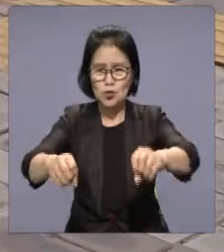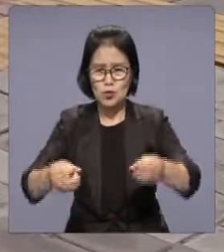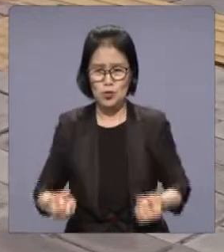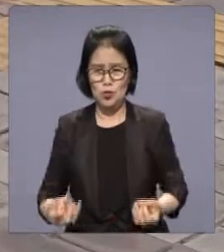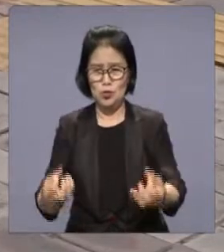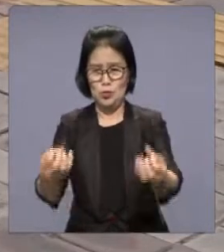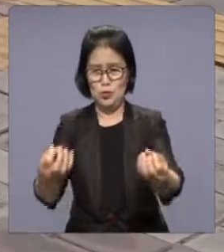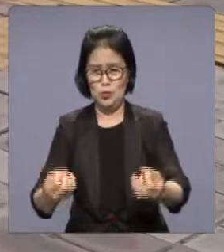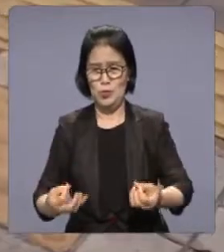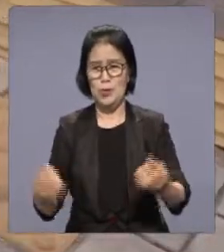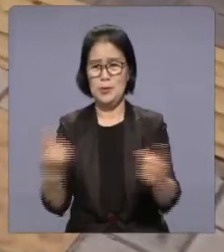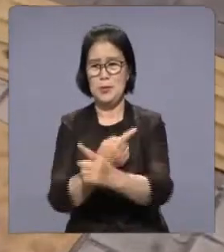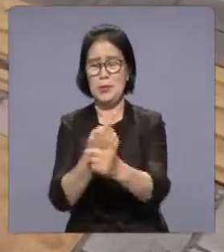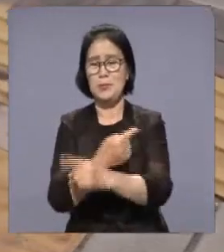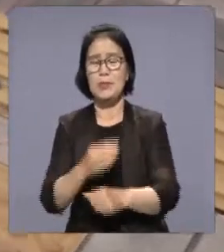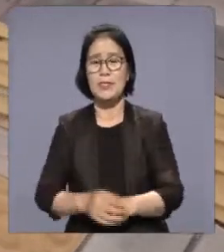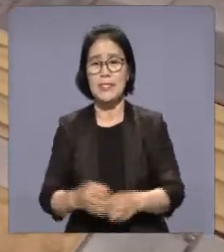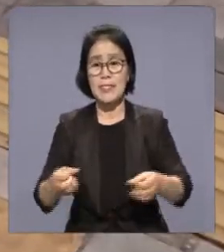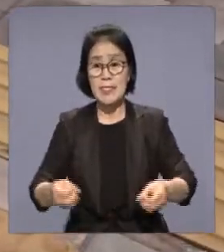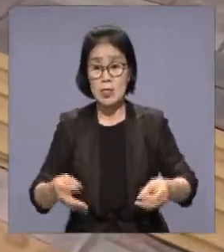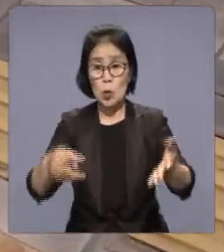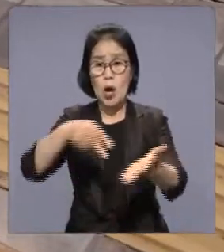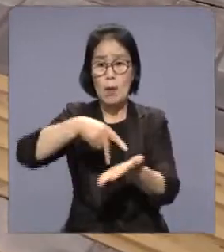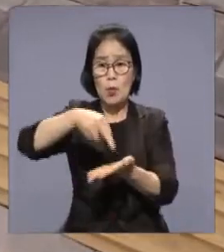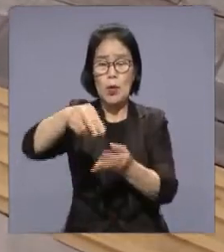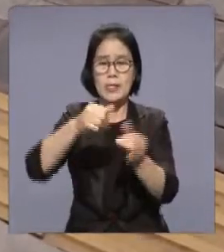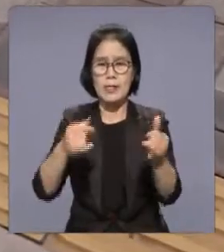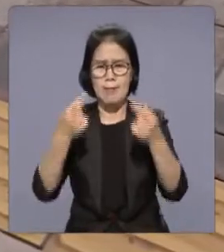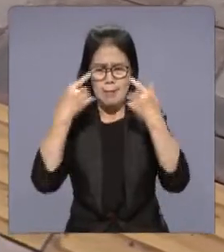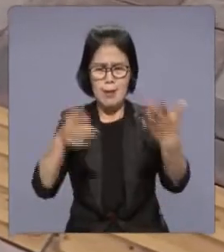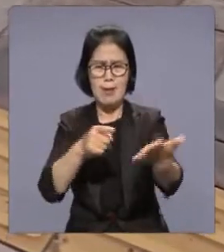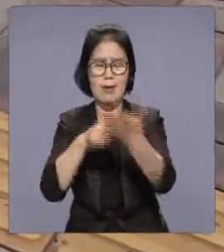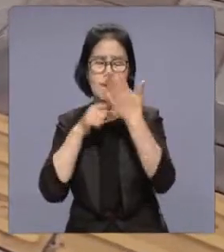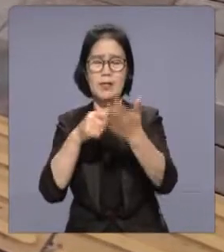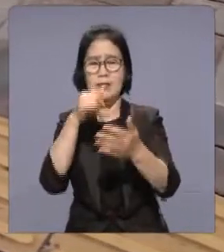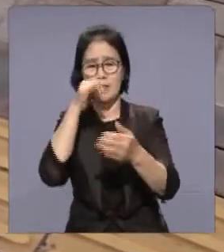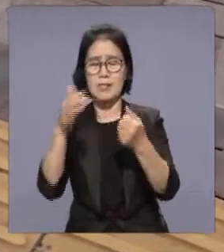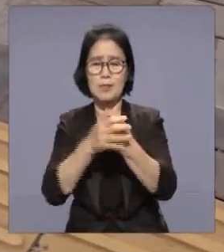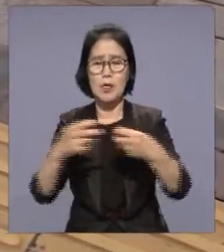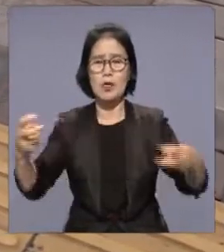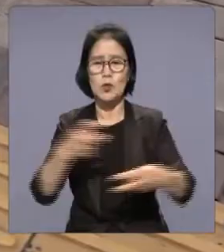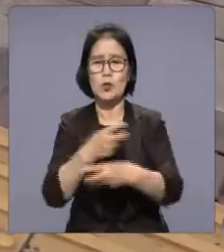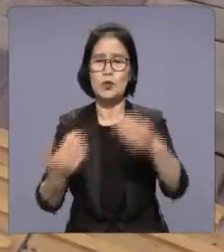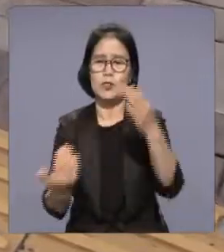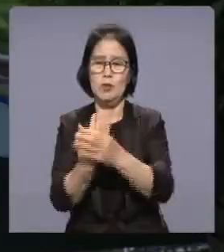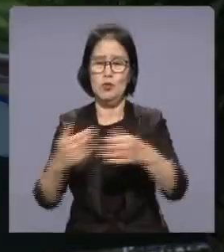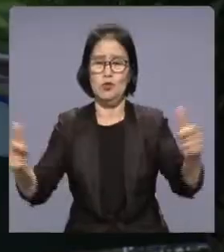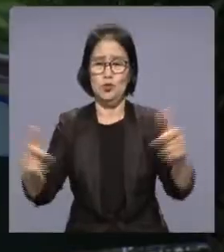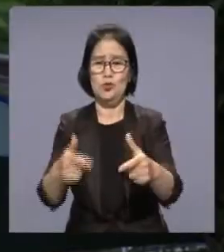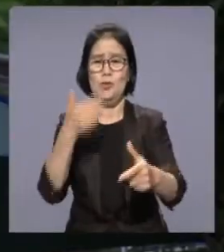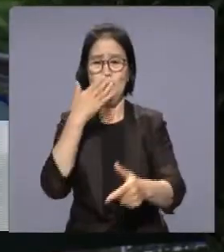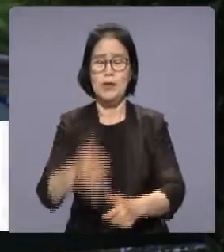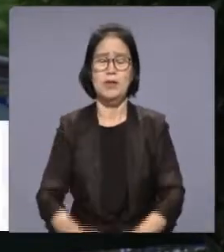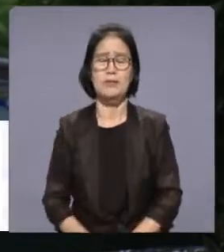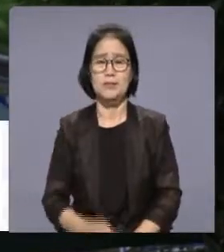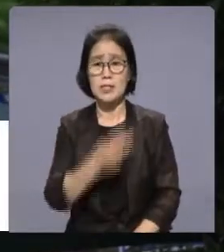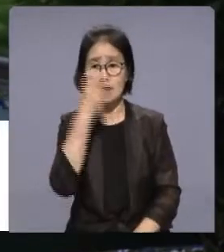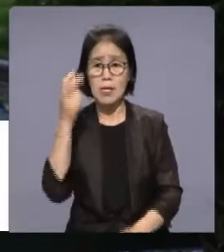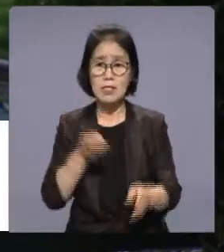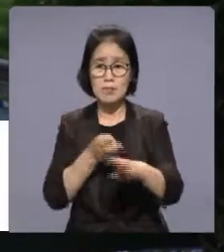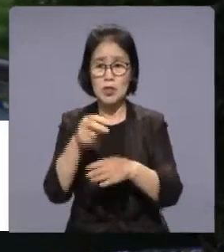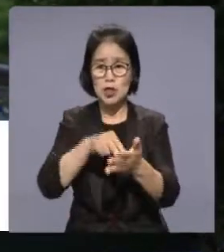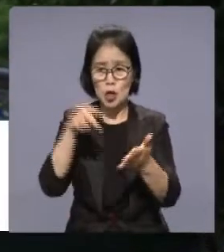함께 바뀝니다. 신호와 보행자를 보다 분명히 볼 수 있어 교통사고를 줄일 수 있습니다. 스마트 버스